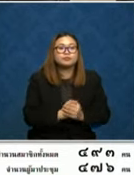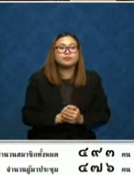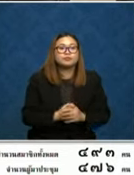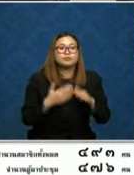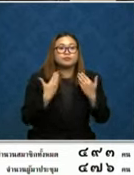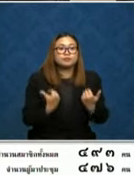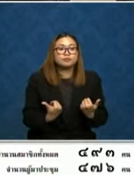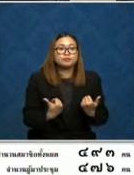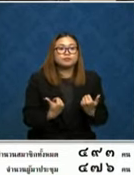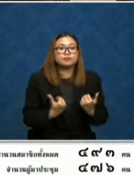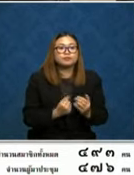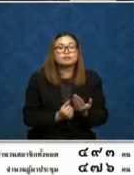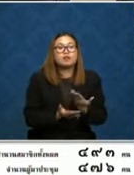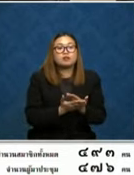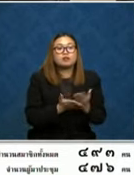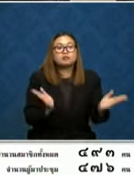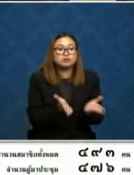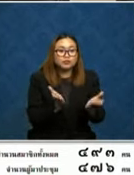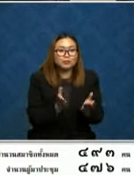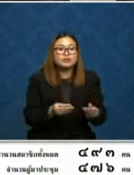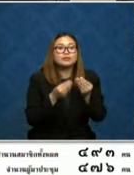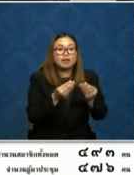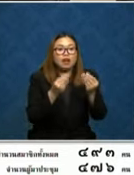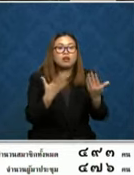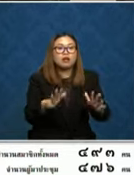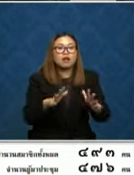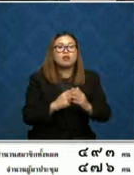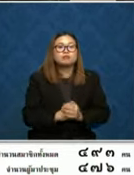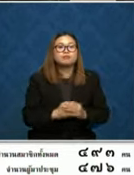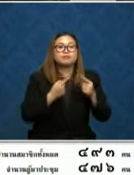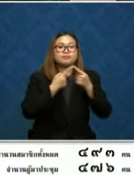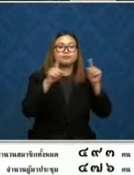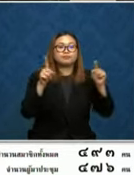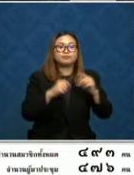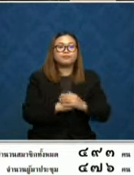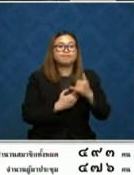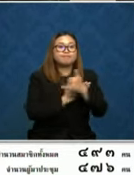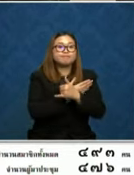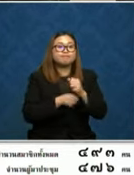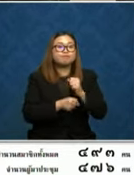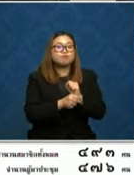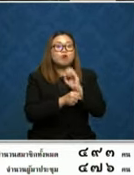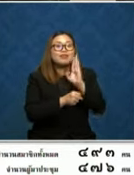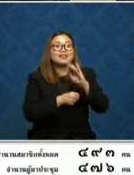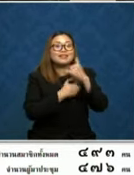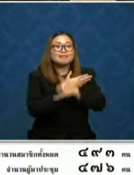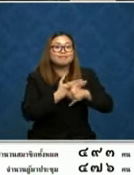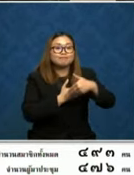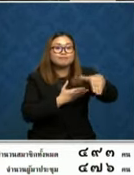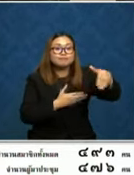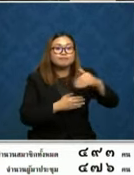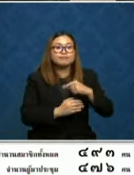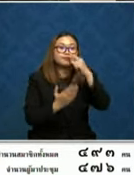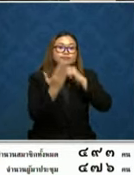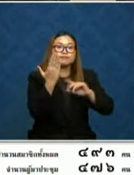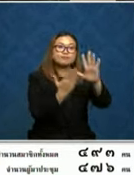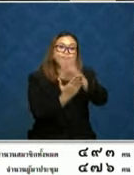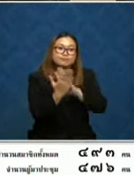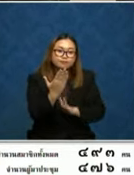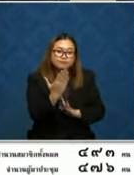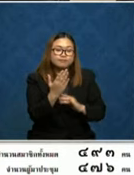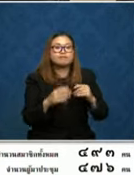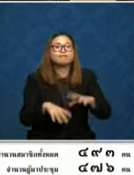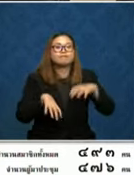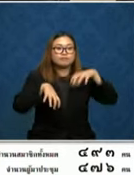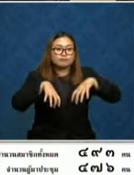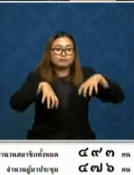ราลงทุนอุดหนุนไปเนี่ยแล้วการบริษัทต่างชาตินะครับที่มาตั้งในไทยนะครับหรือว่าผลประโยชน์ที่พี่น้องประชาชน